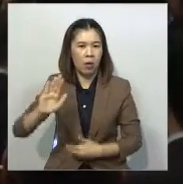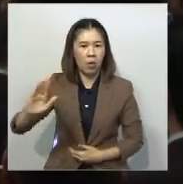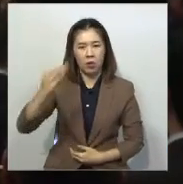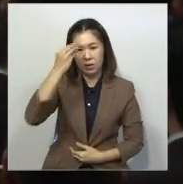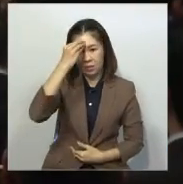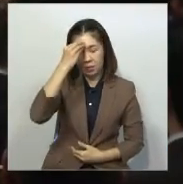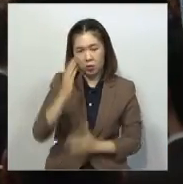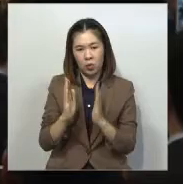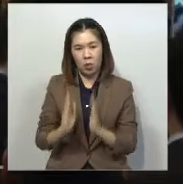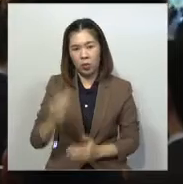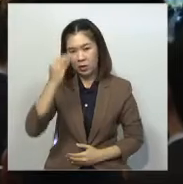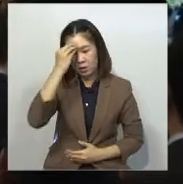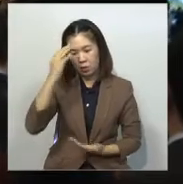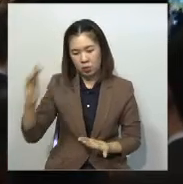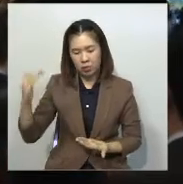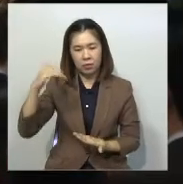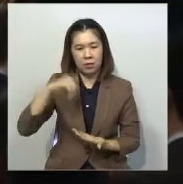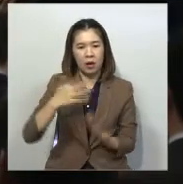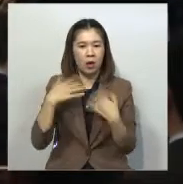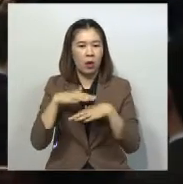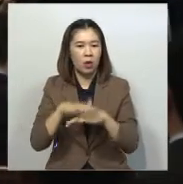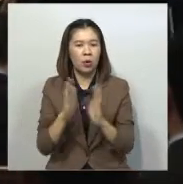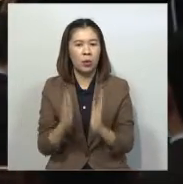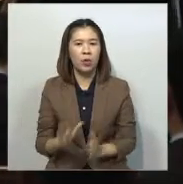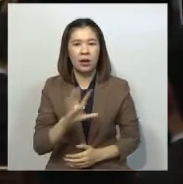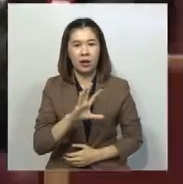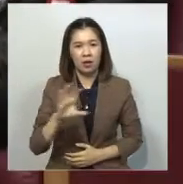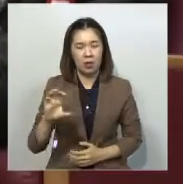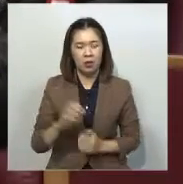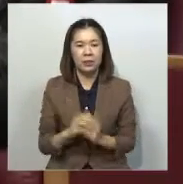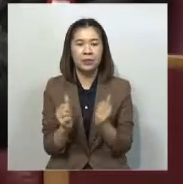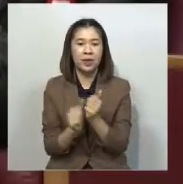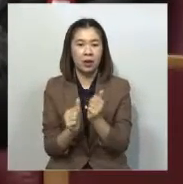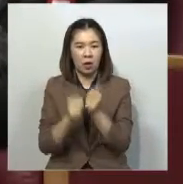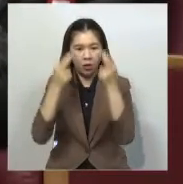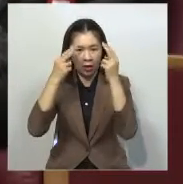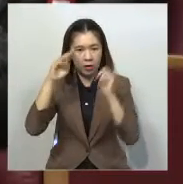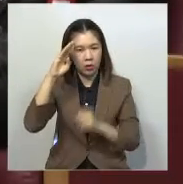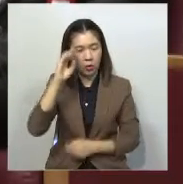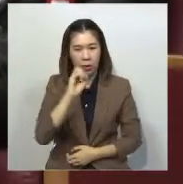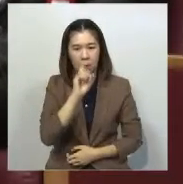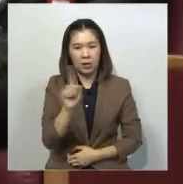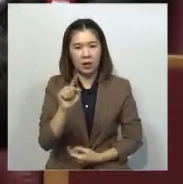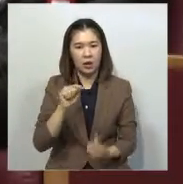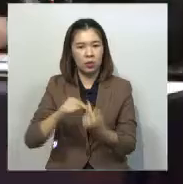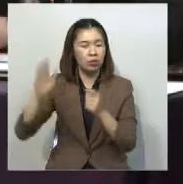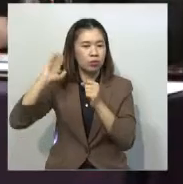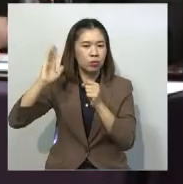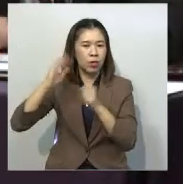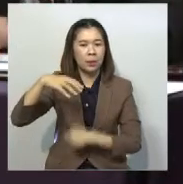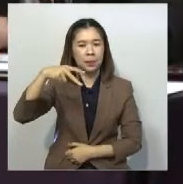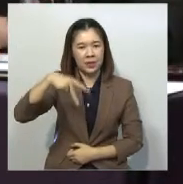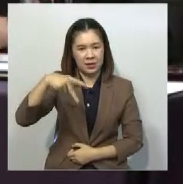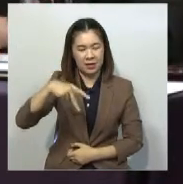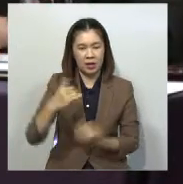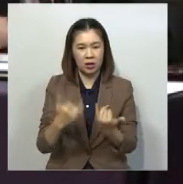ความสนใจจากนักลงทุนญี่ปุ่นเข้าร่วมงานกว่า500คนค่ะรองนายกรัฐมนตรีกล่าวปาฐกถาพิเศษยืนยันนะคะว่า